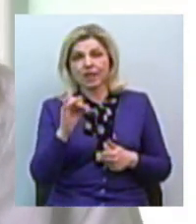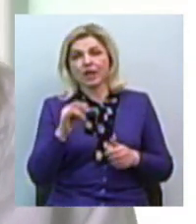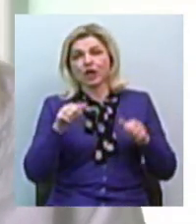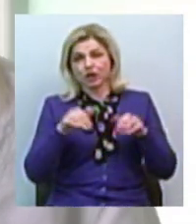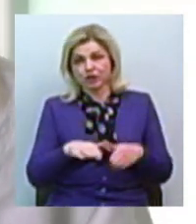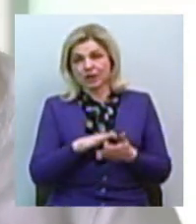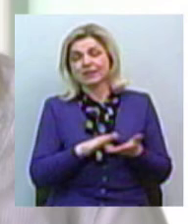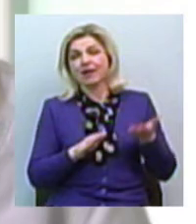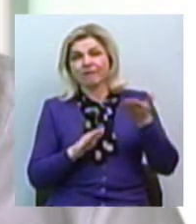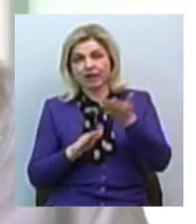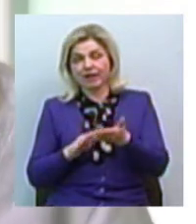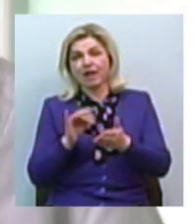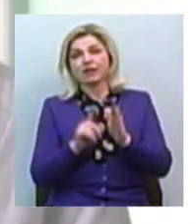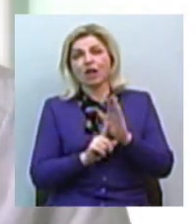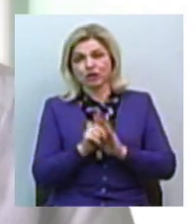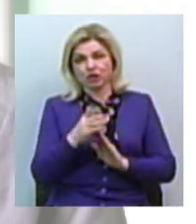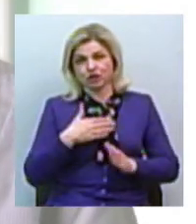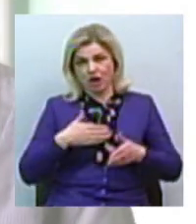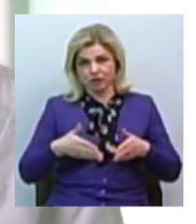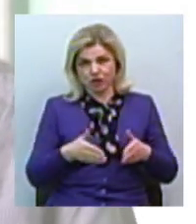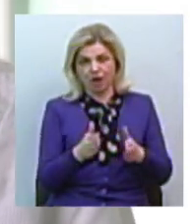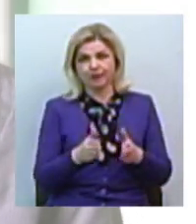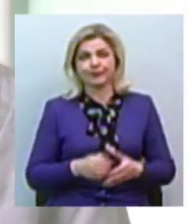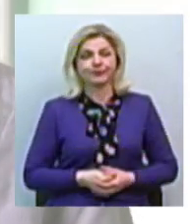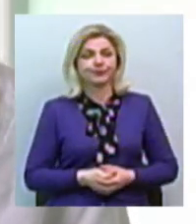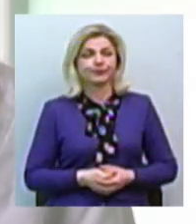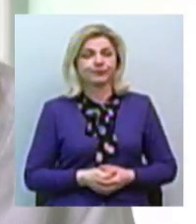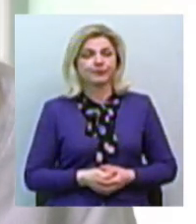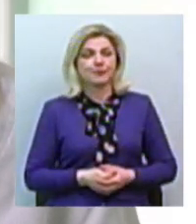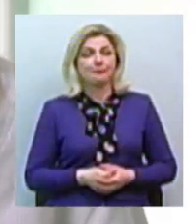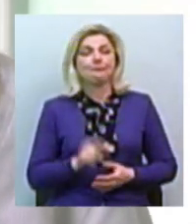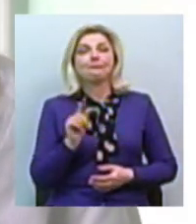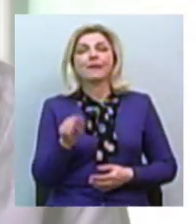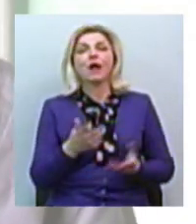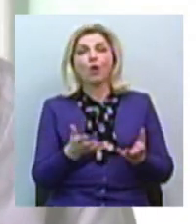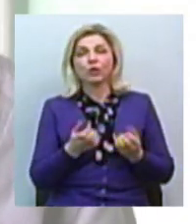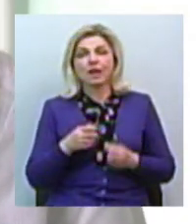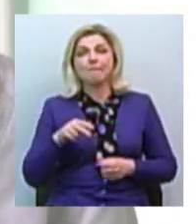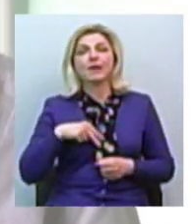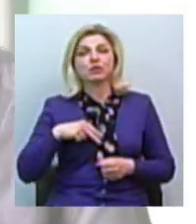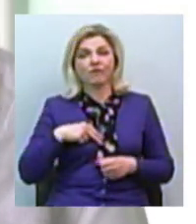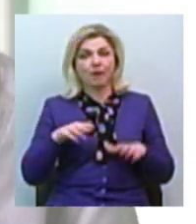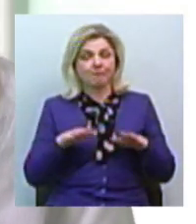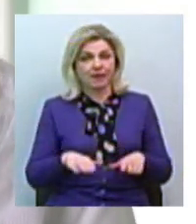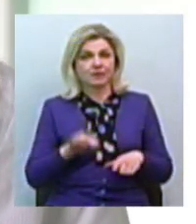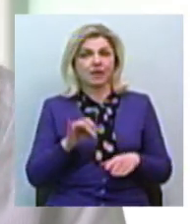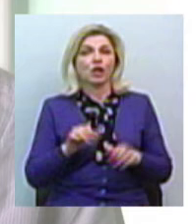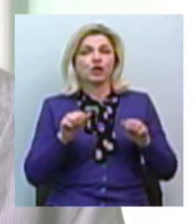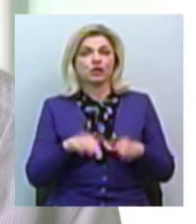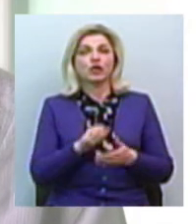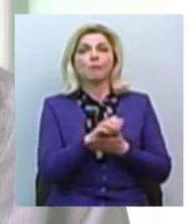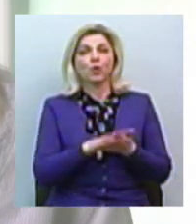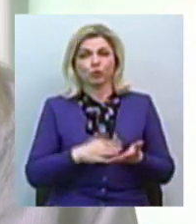заявку туди. Так почався наш шлях. Там ми отримали призове місце і ми вирішили продовжувати